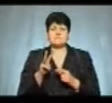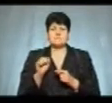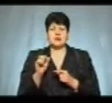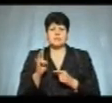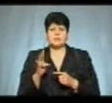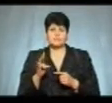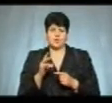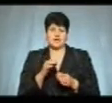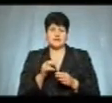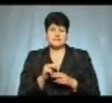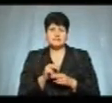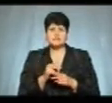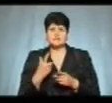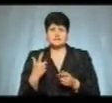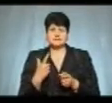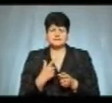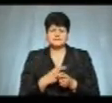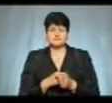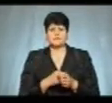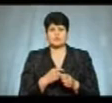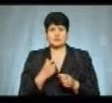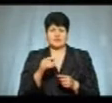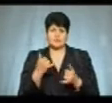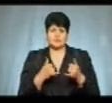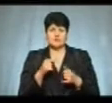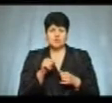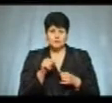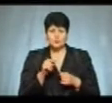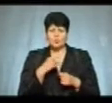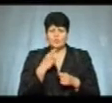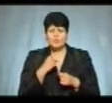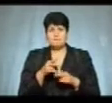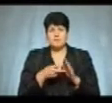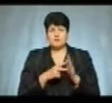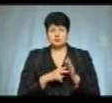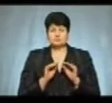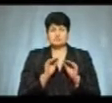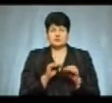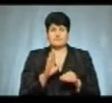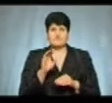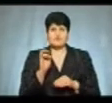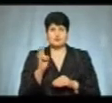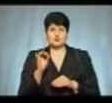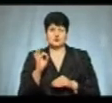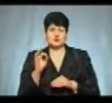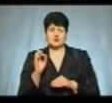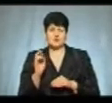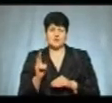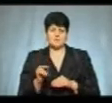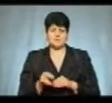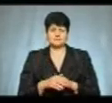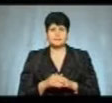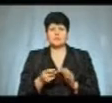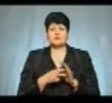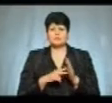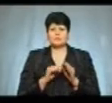дітям встановлюють катетери і вводять хіміопрепарати. Саме тут, каже Людмила Рудько, і планують встановити веноскоп. Веноскоп ми